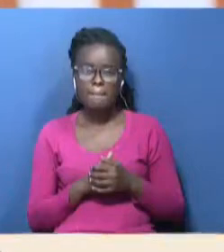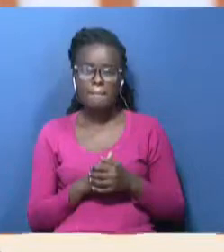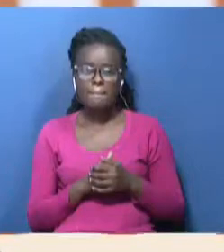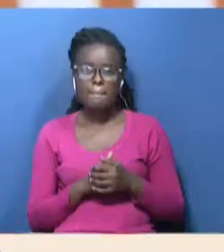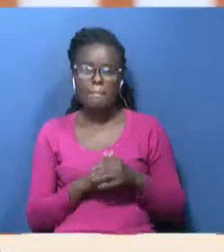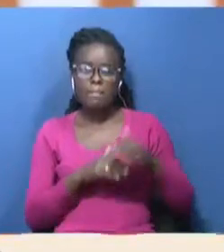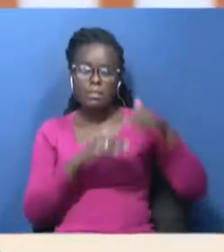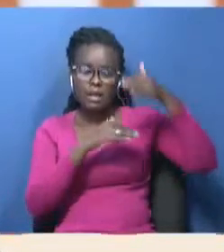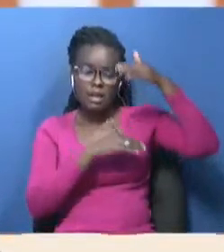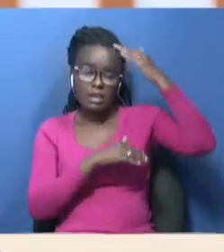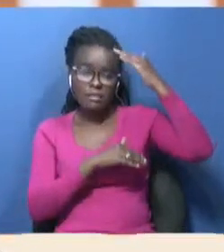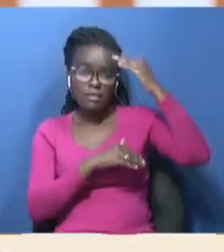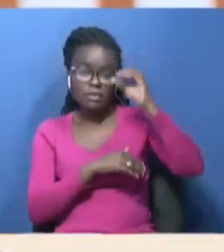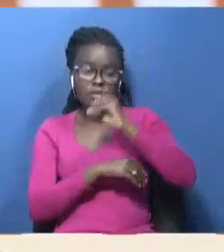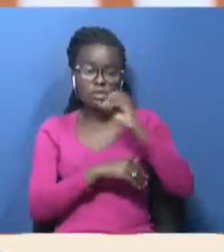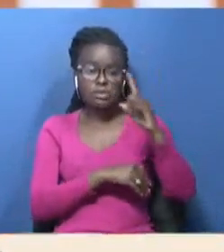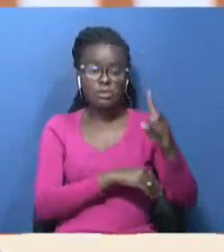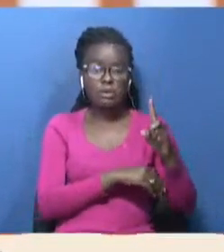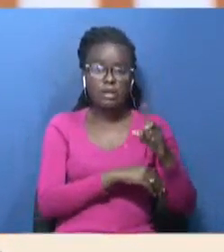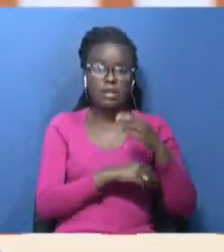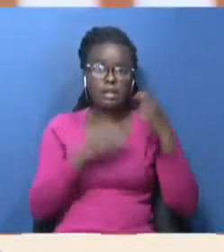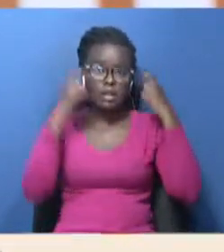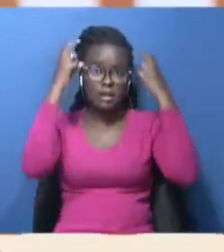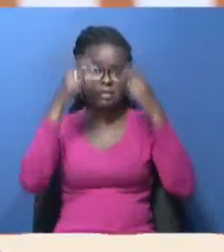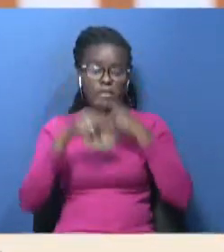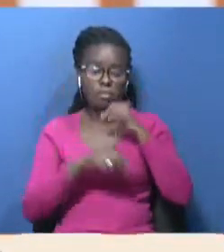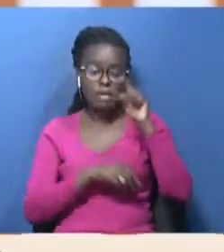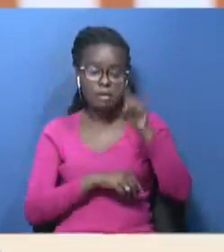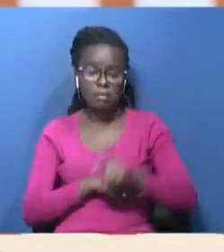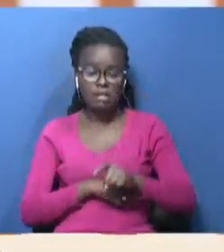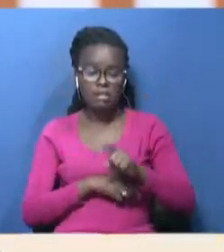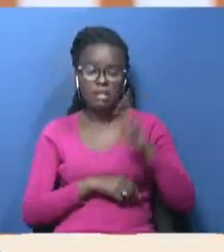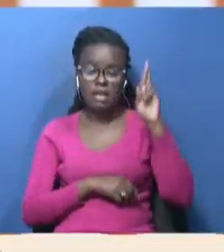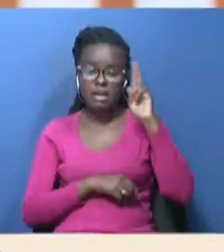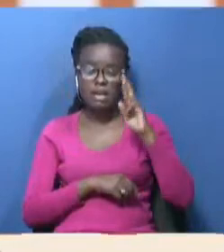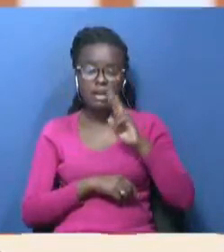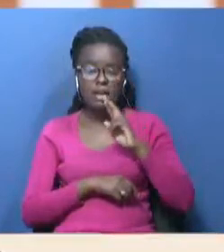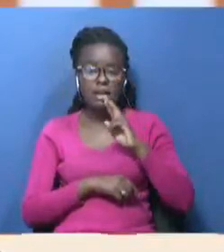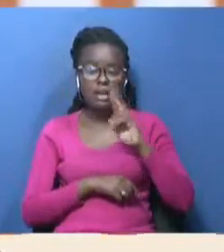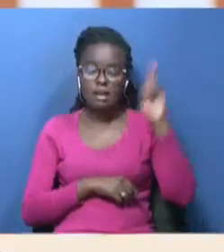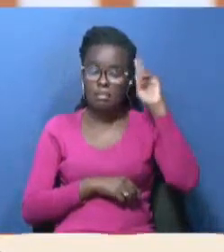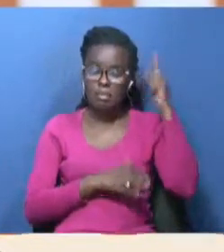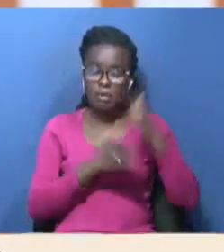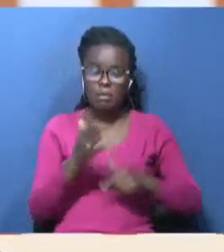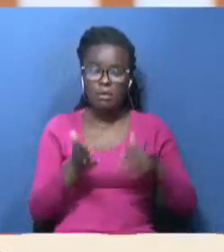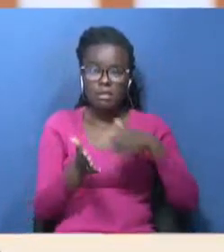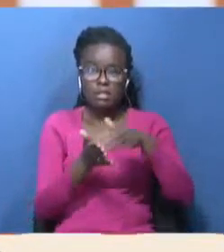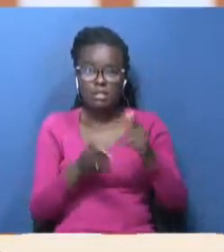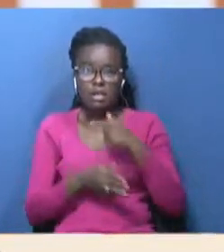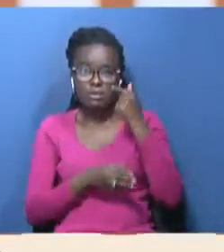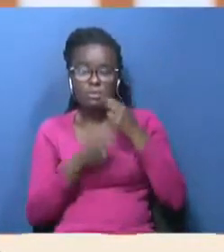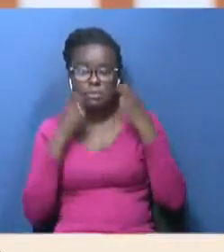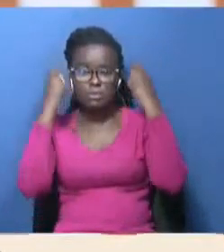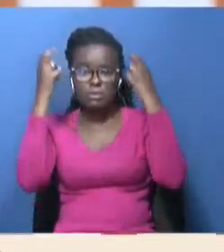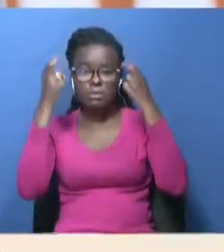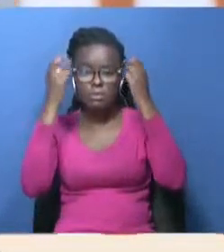an evil man, we need to remind such that we are sent to those who are